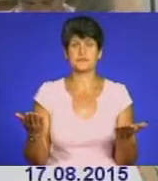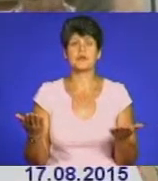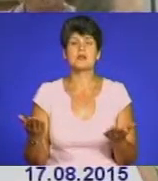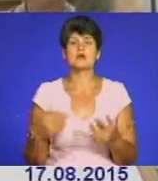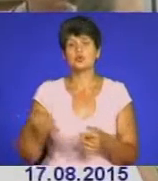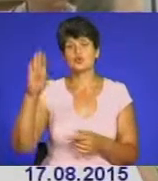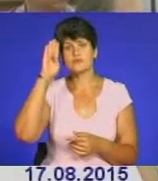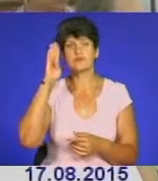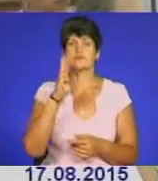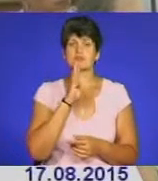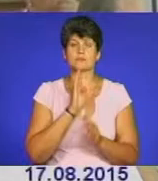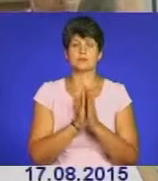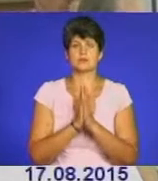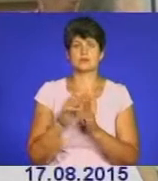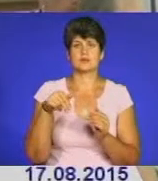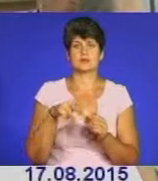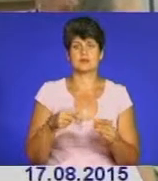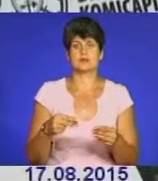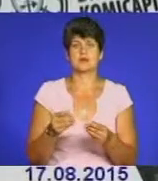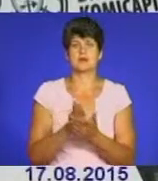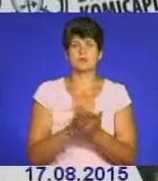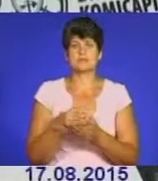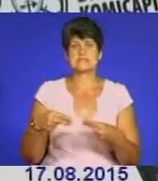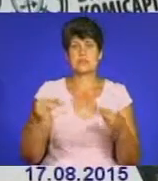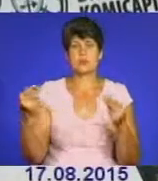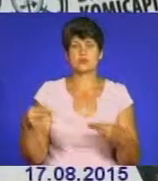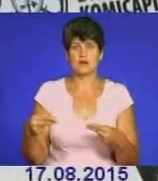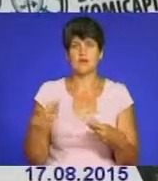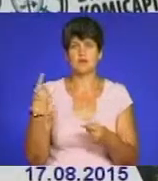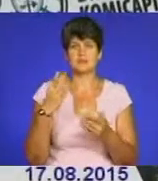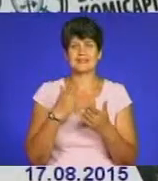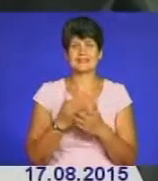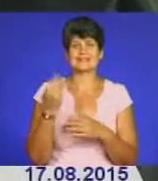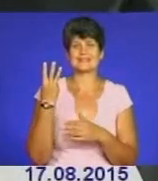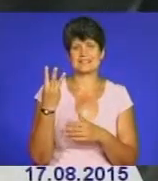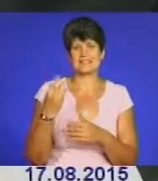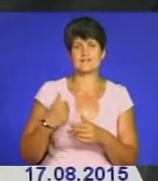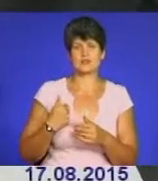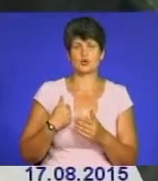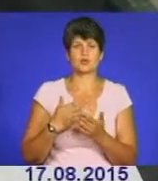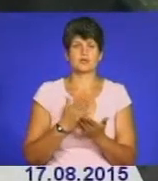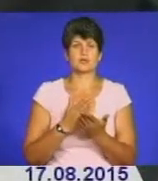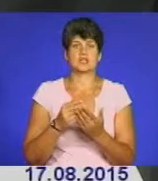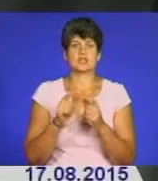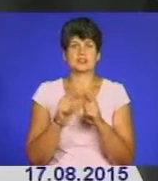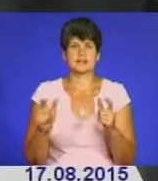І ще раз звертаюсь до громади. Ми з вами, ви в першу чергу порушуєте це, тому що ви даєте ці хабарі.